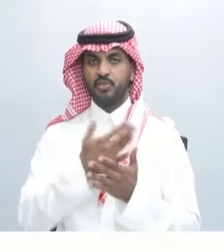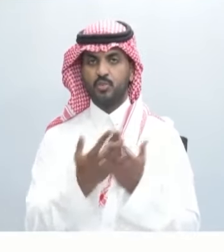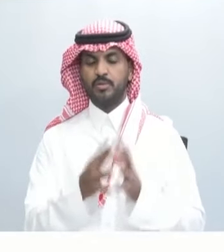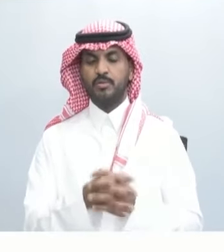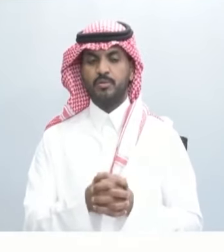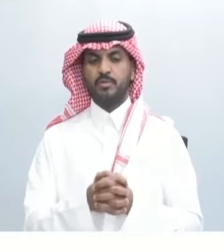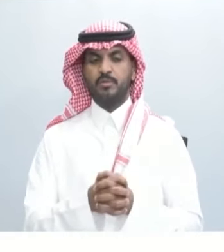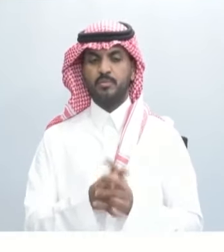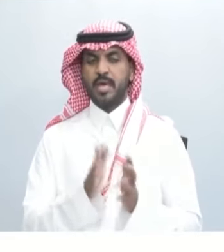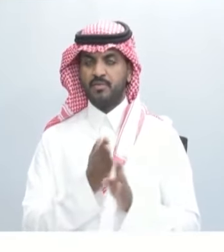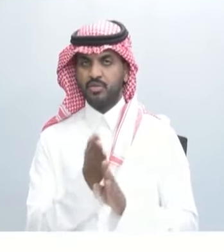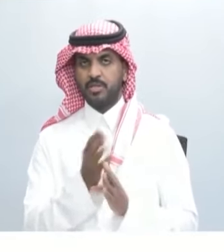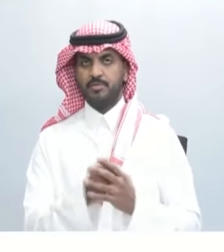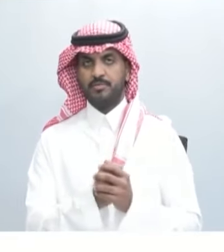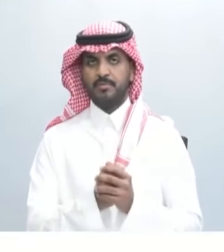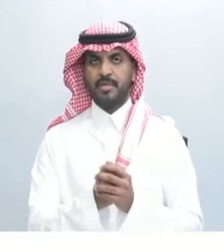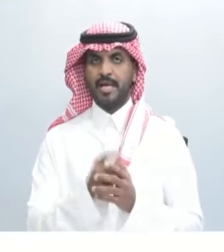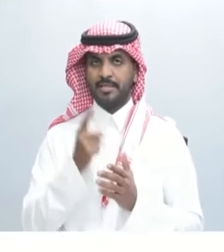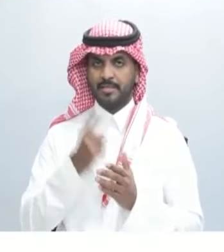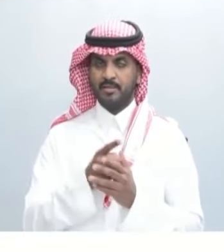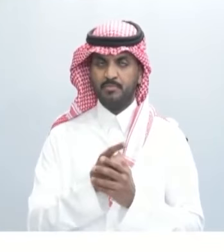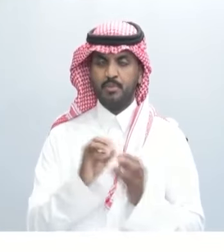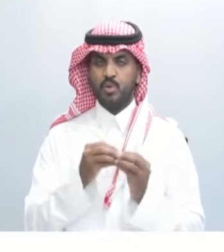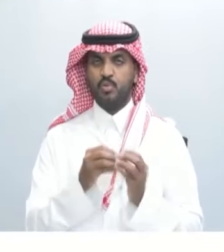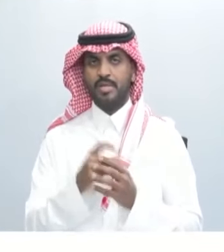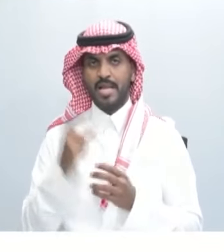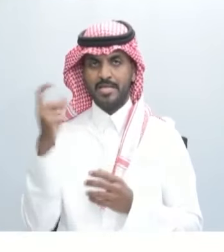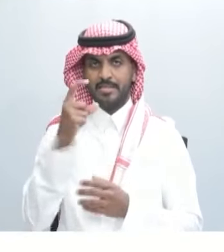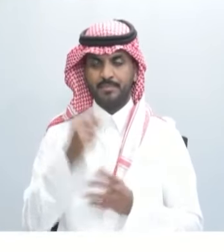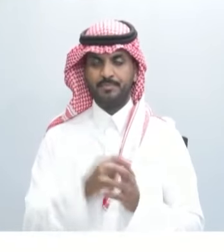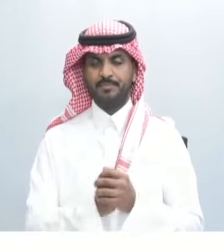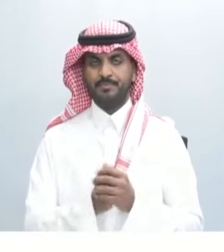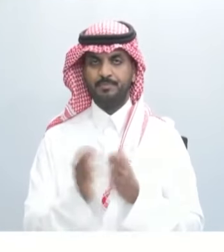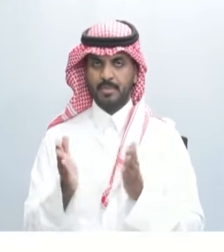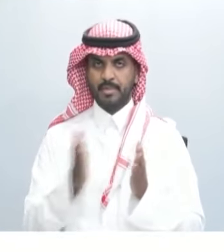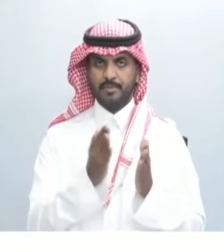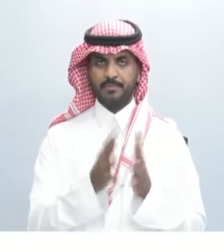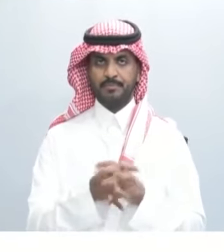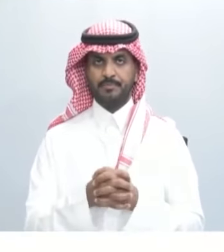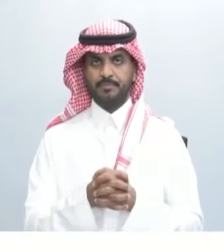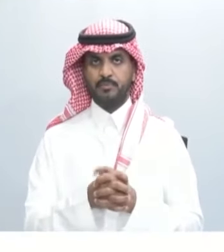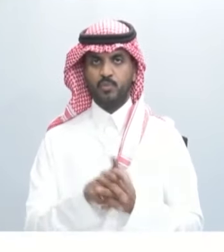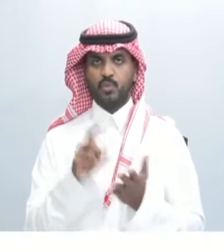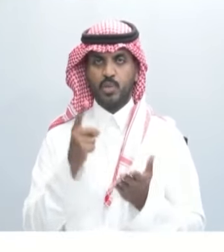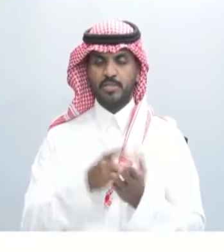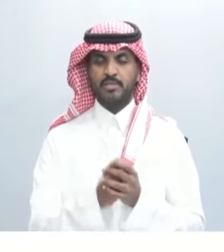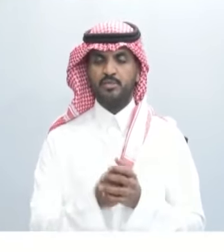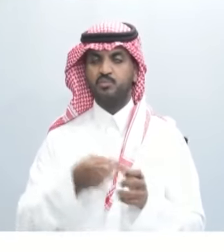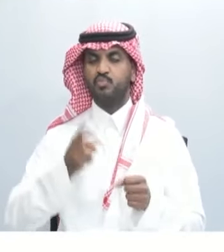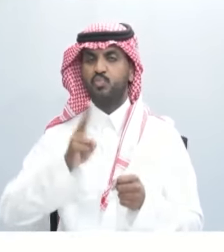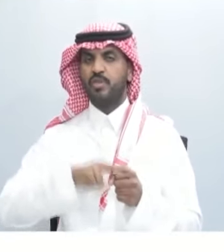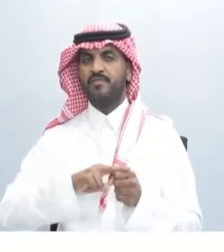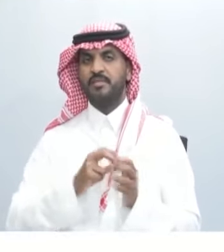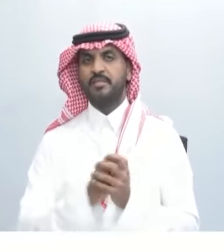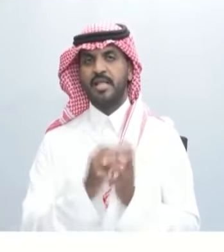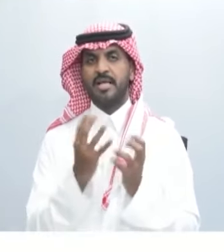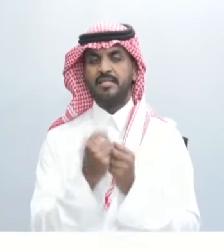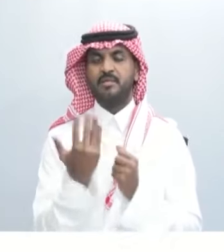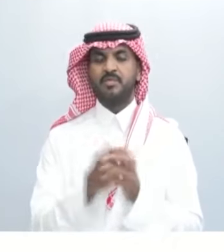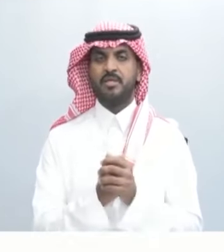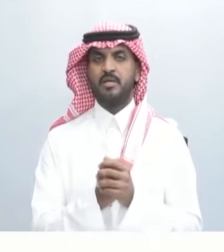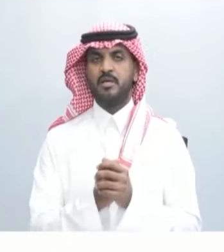بهذا الشكل حددناها باللون الازرق بعد ذلك ابنائي وبناتي احدد مضاعفات العدد 5